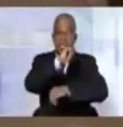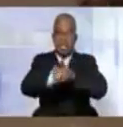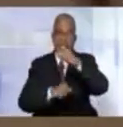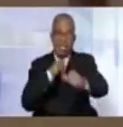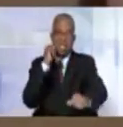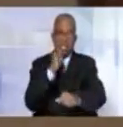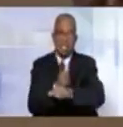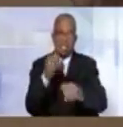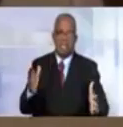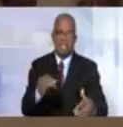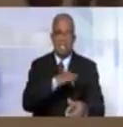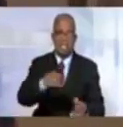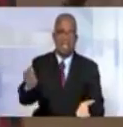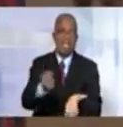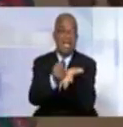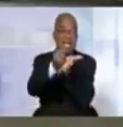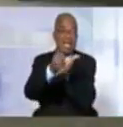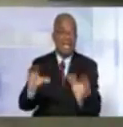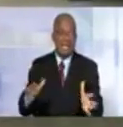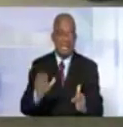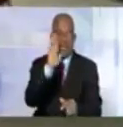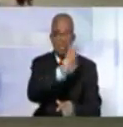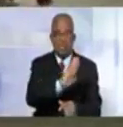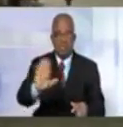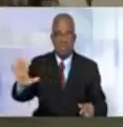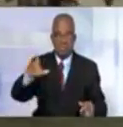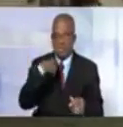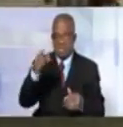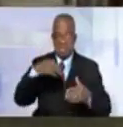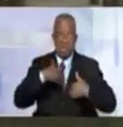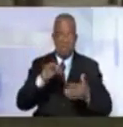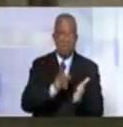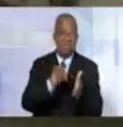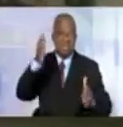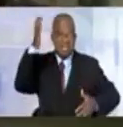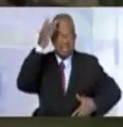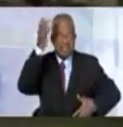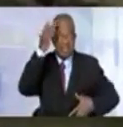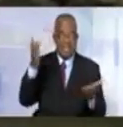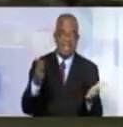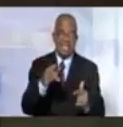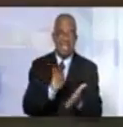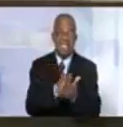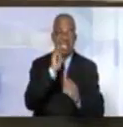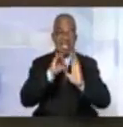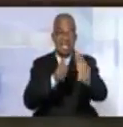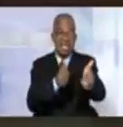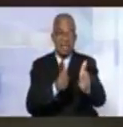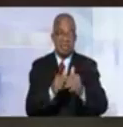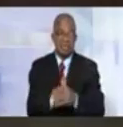souffrant du paludisme est gratuite comment se fait cette prise en charge a donc démonstration